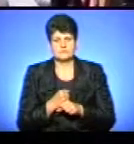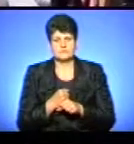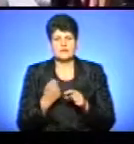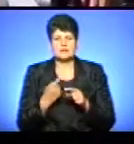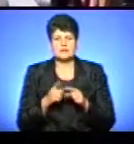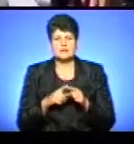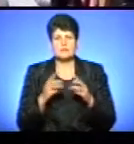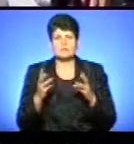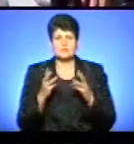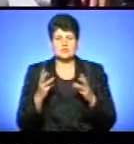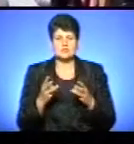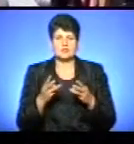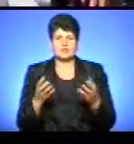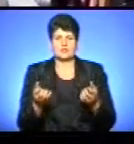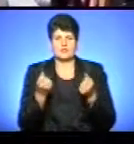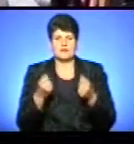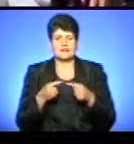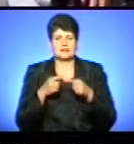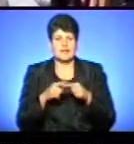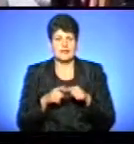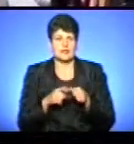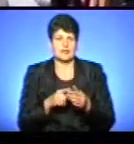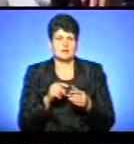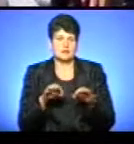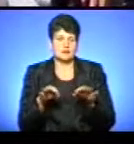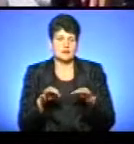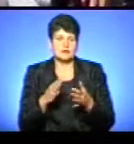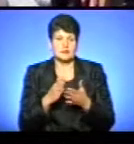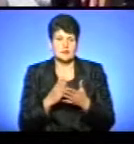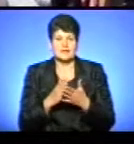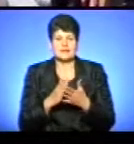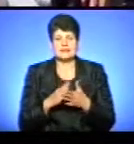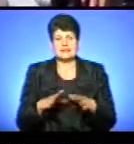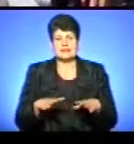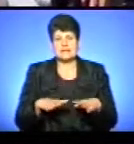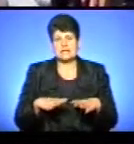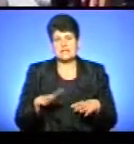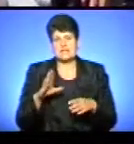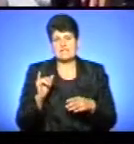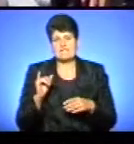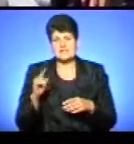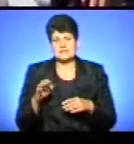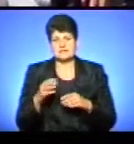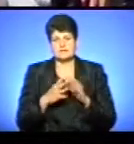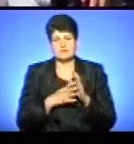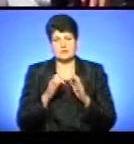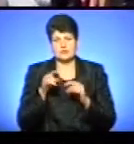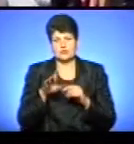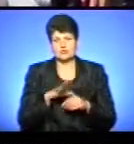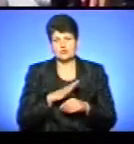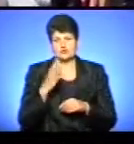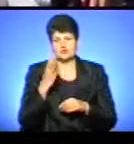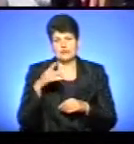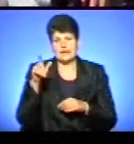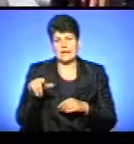Серед пожежно-рятувальної техніки, яка представлена на театральному майдані, ось такий кінний віз 19 століття. На ньому поміщалося 4